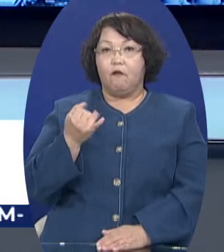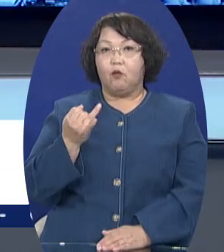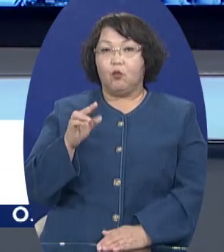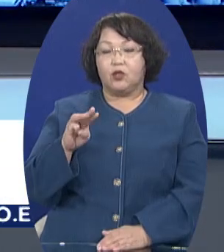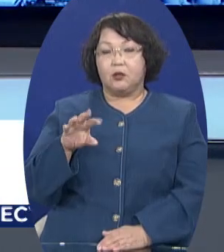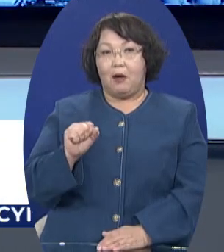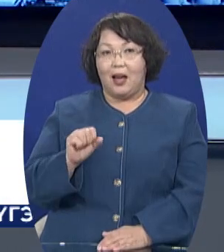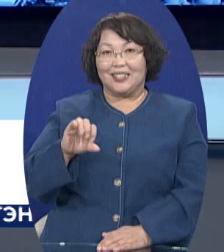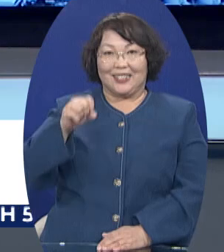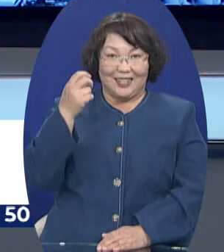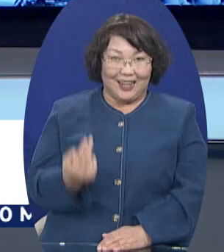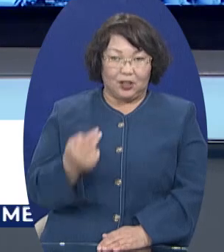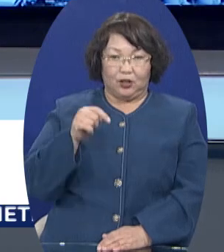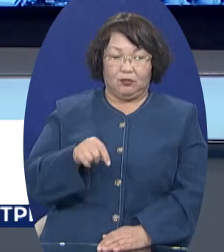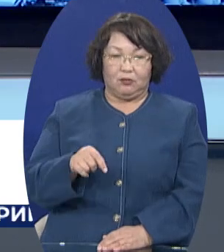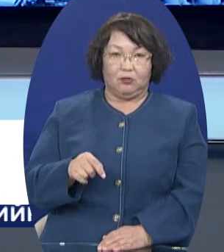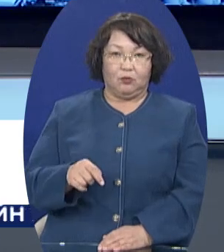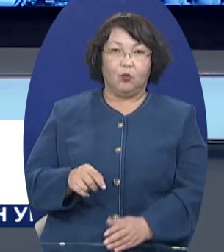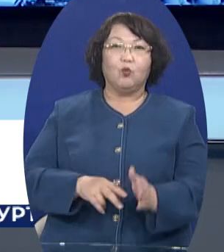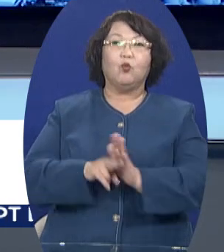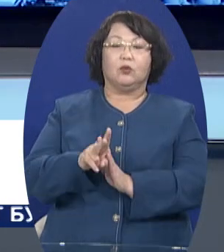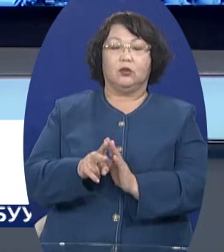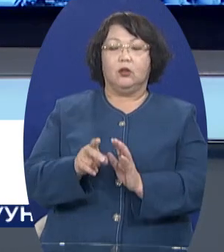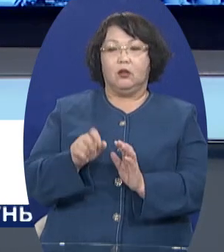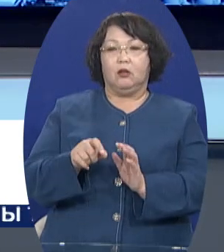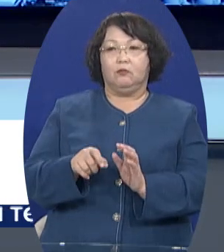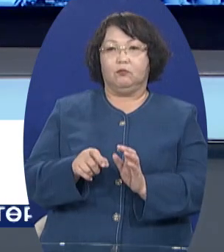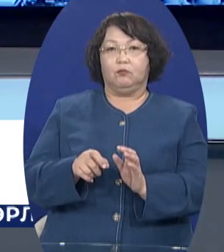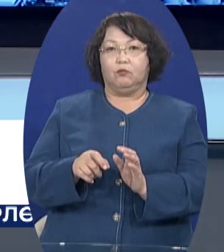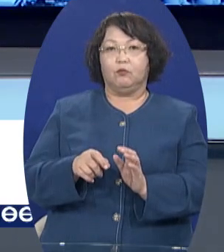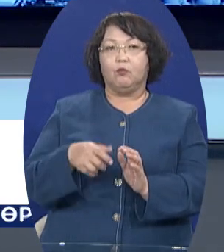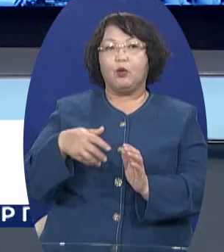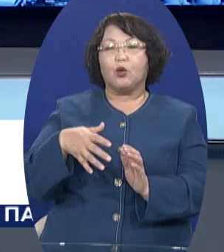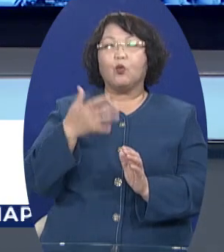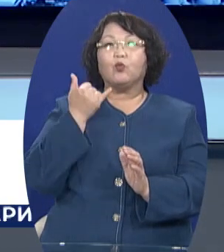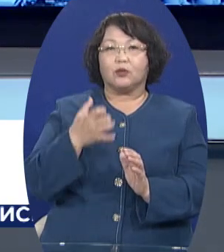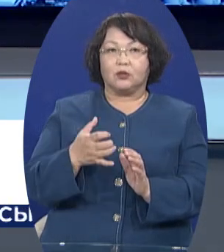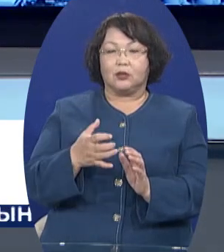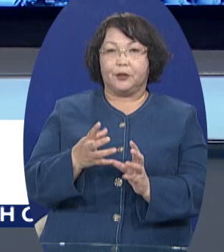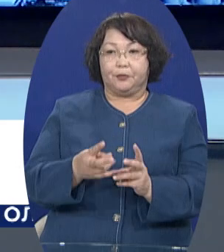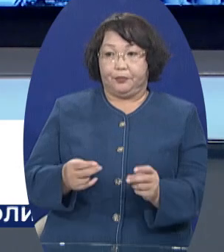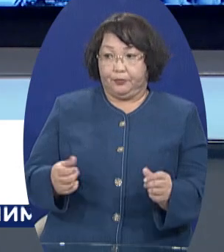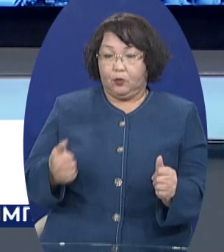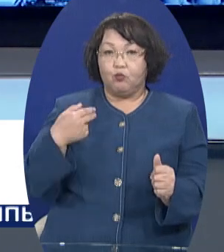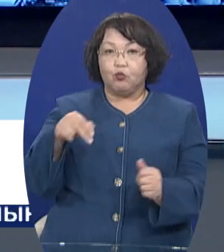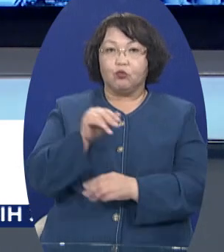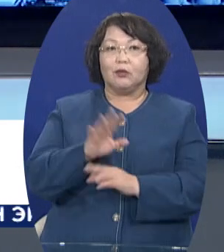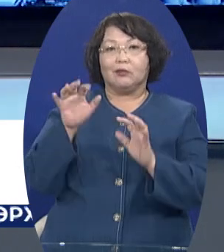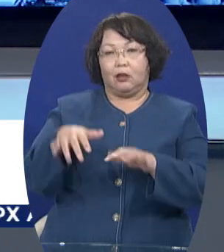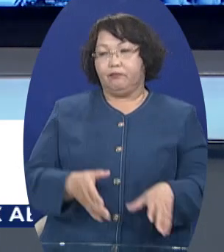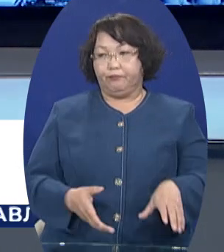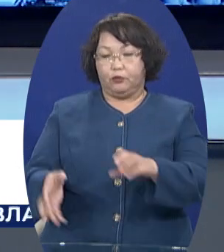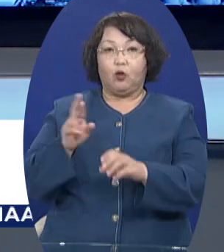цахилгаан станцаас гарсан цөмийн бохир усыг пүрүү гаргаас эхлэн далайд цутгах ажлыг эхлүүлэх болно зарлаж байна. За энэ төлөвлөгөөг Японы улс